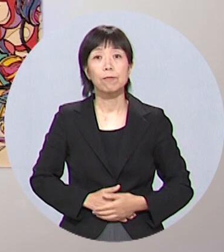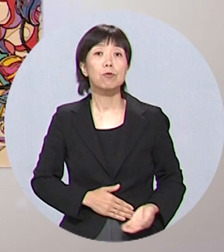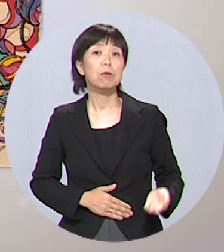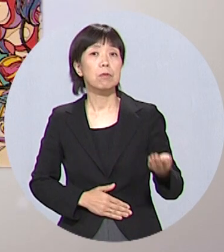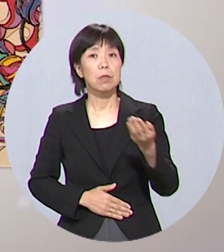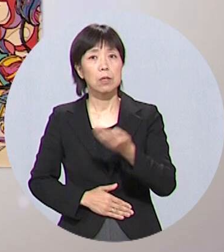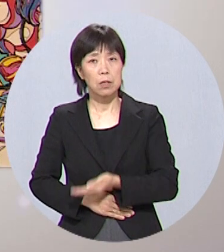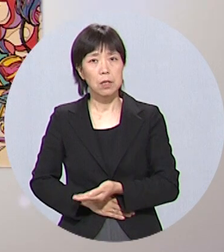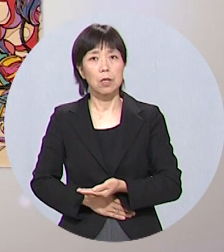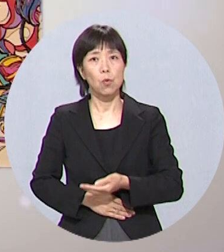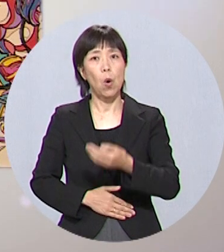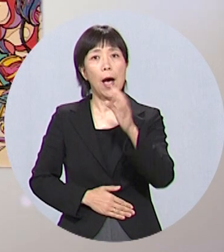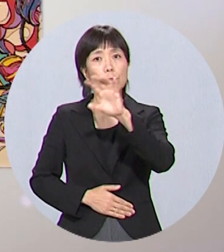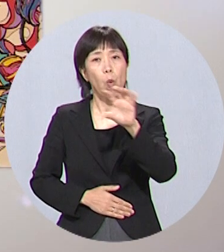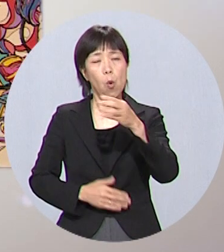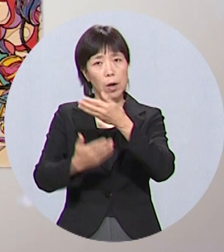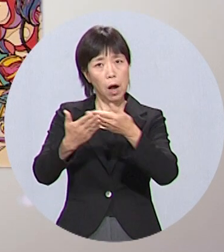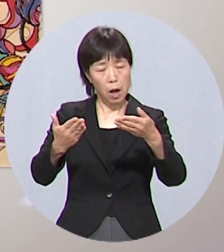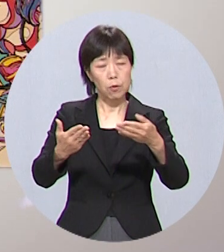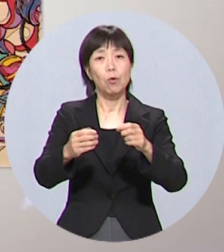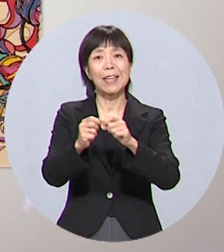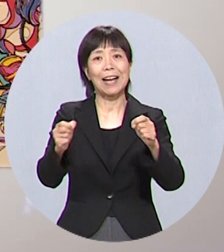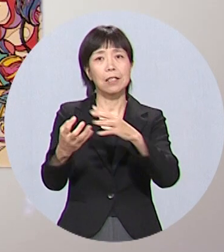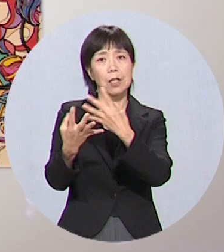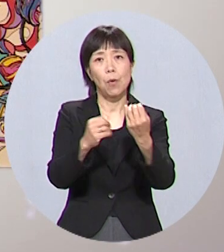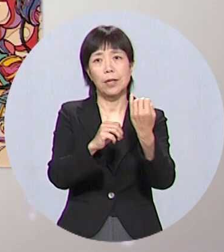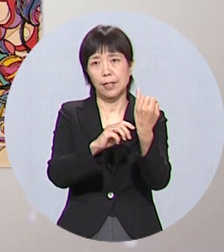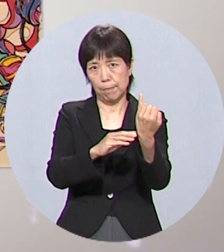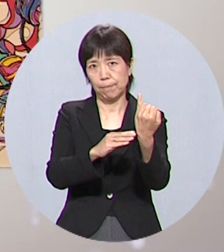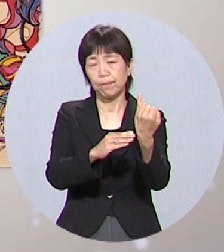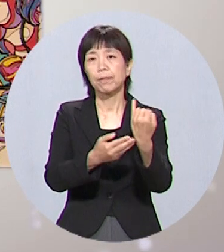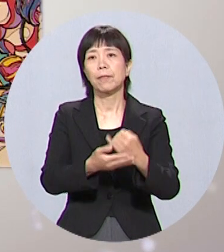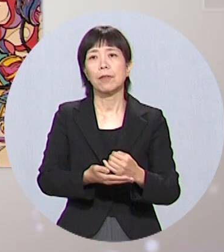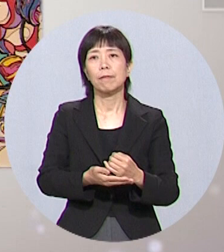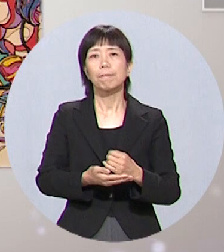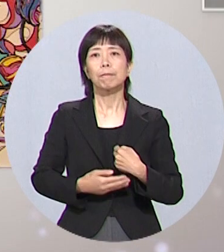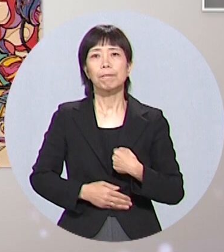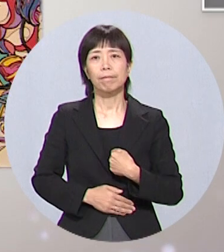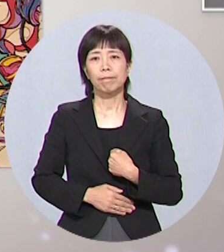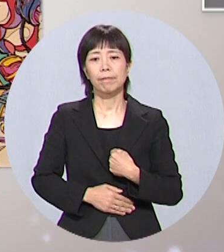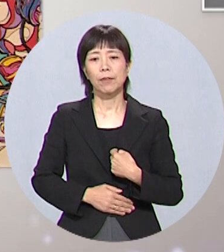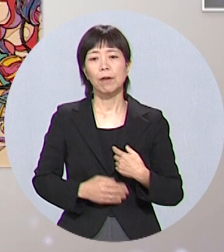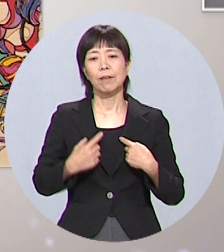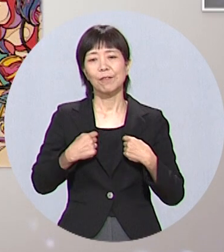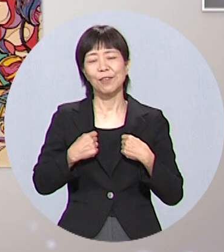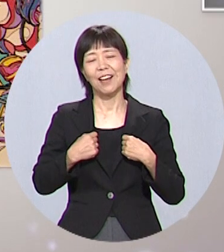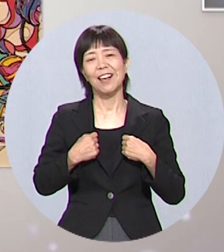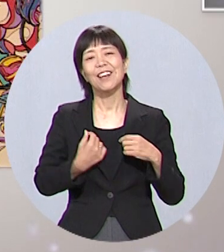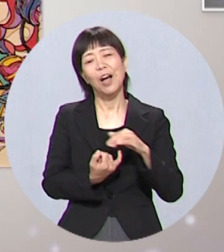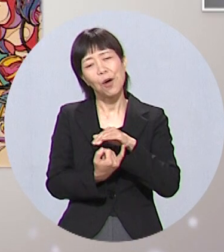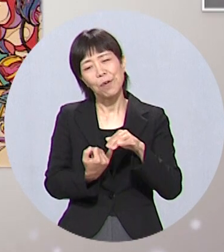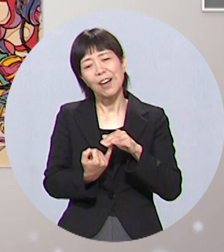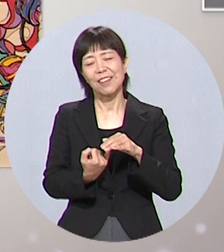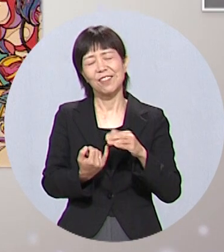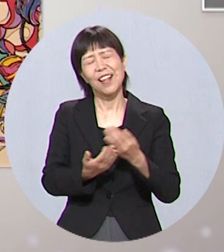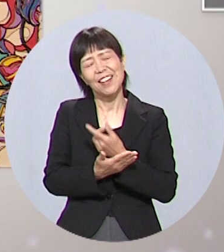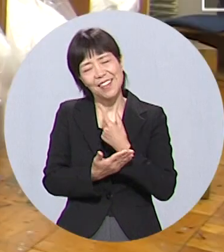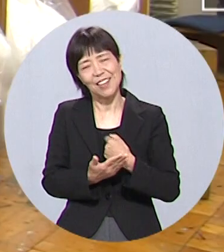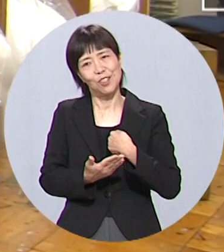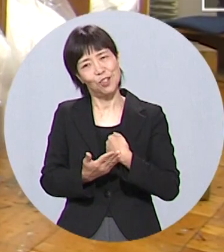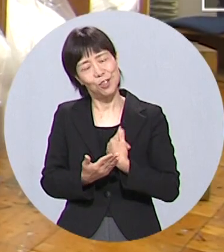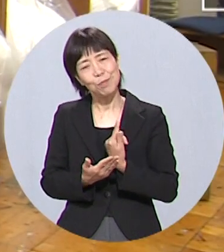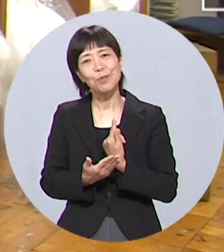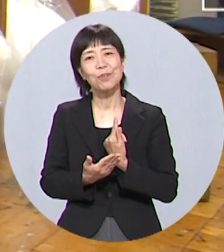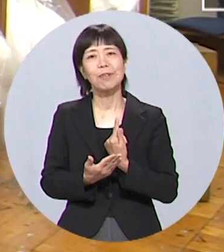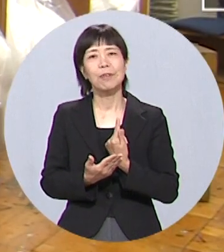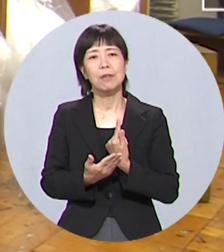続いては洋画部門の長澤さん。 可愛い服を着るとか可愛くなりたい自分と